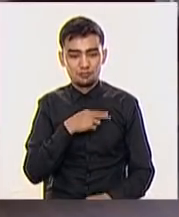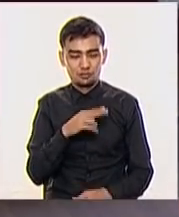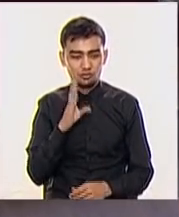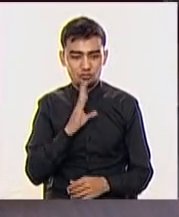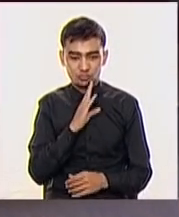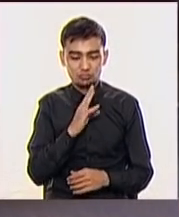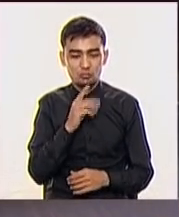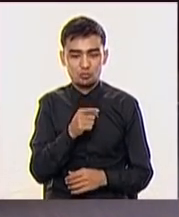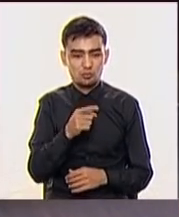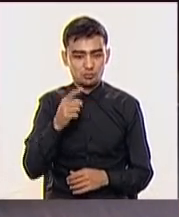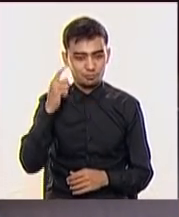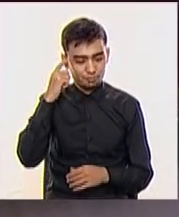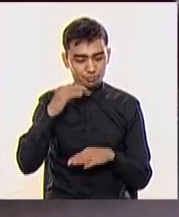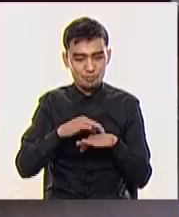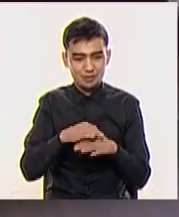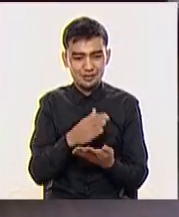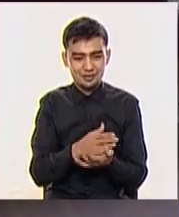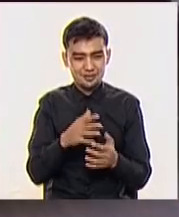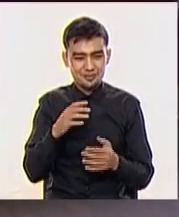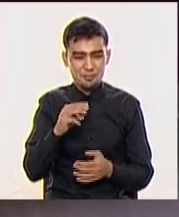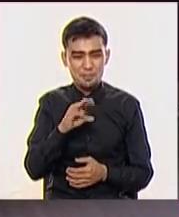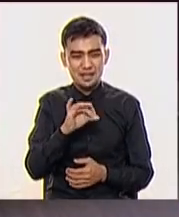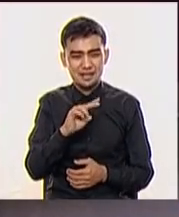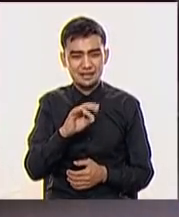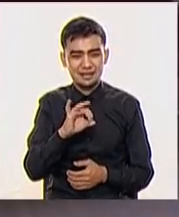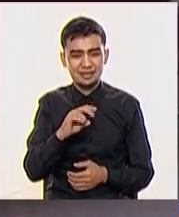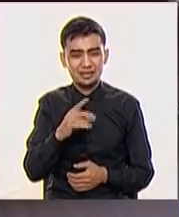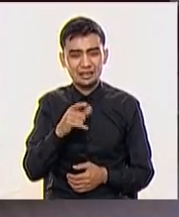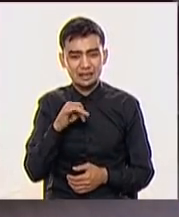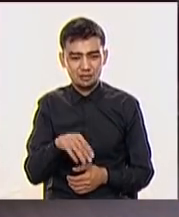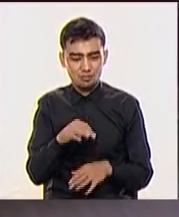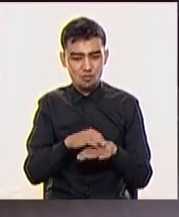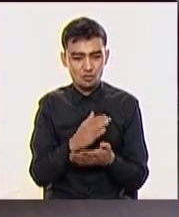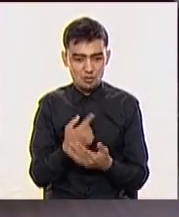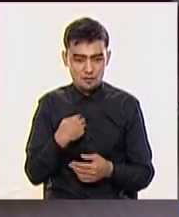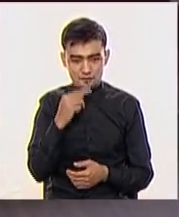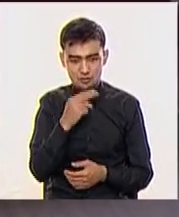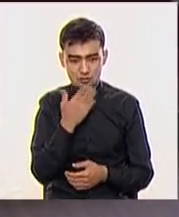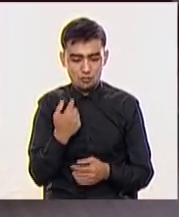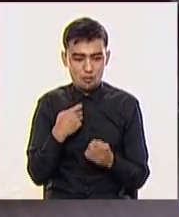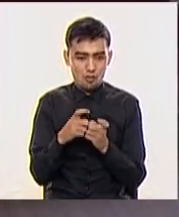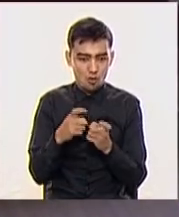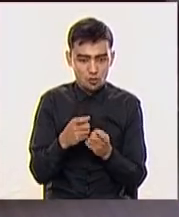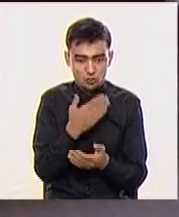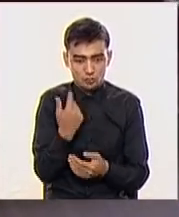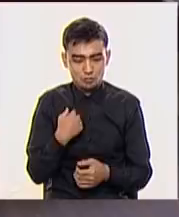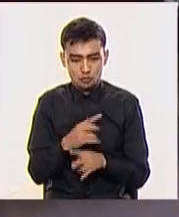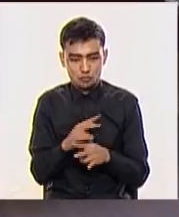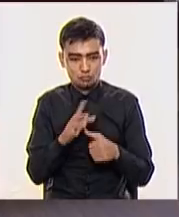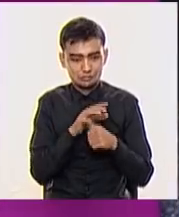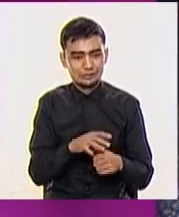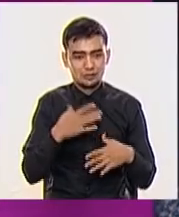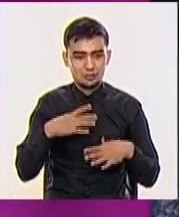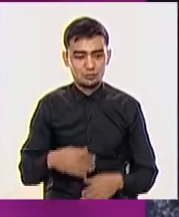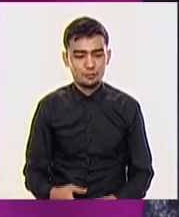Ол менингиттен қайтыс болды. Қайтыс болған анықтамасы да солай жазылған. Мен өзімді кінәлі деп санамаймын. Арамызда ұрыс-керіс болған жоқ. Ешкімге қысым көрсеткен